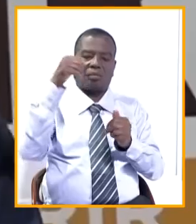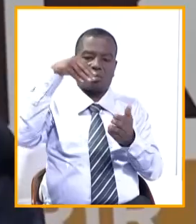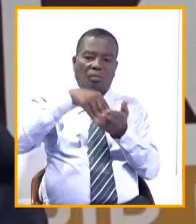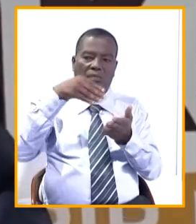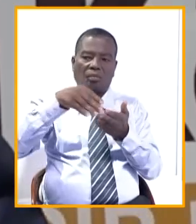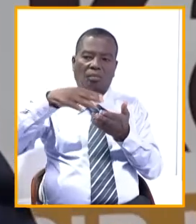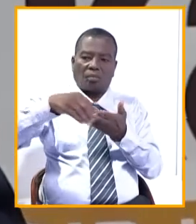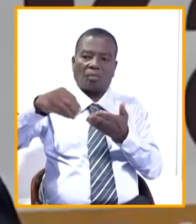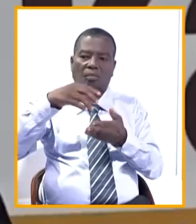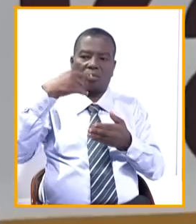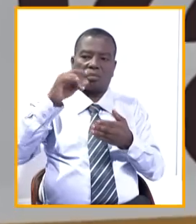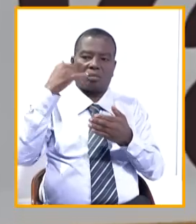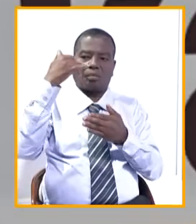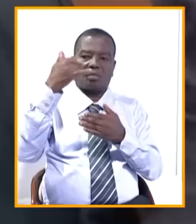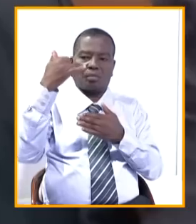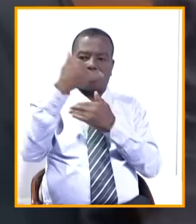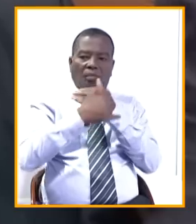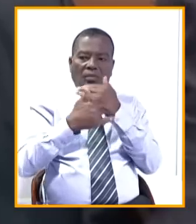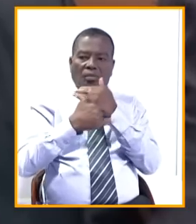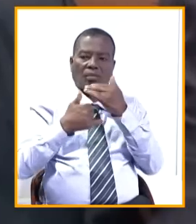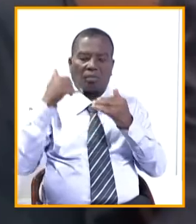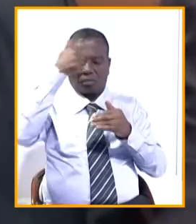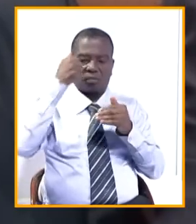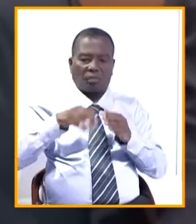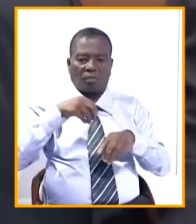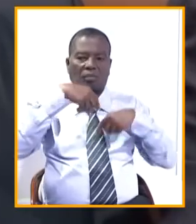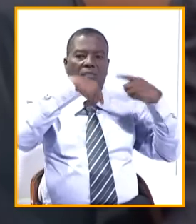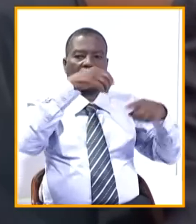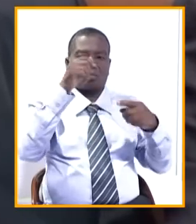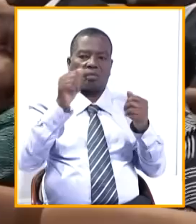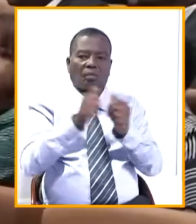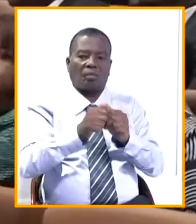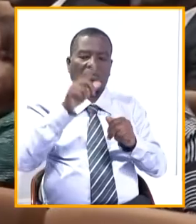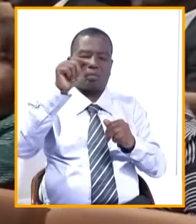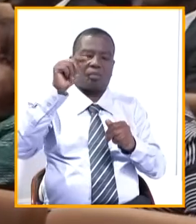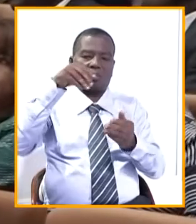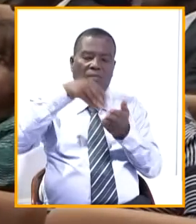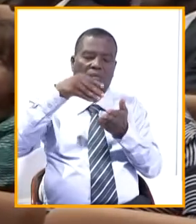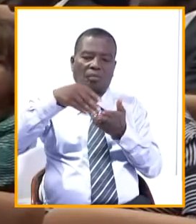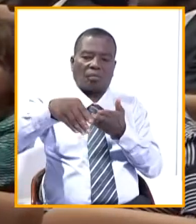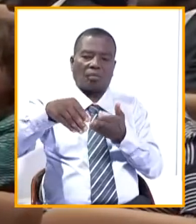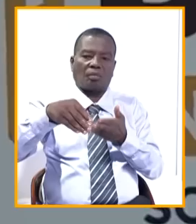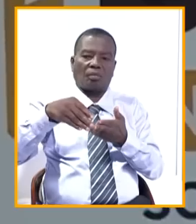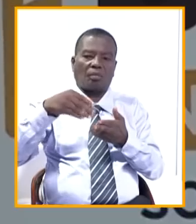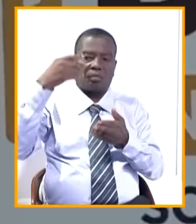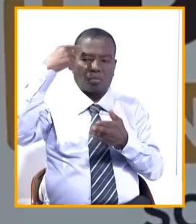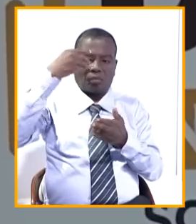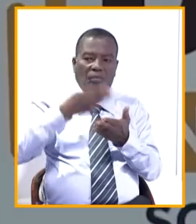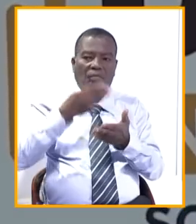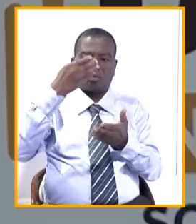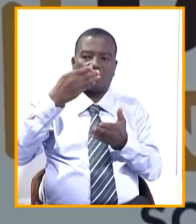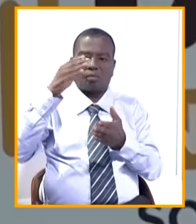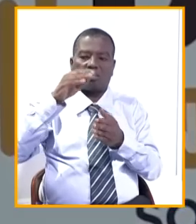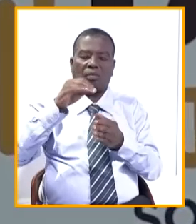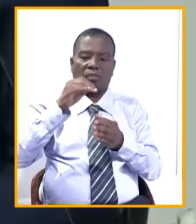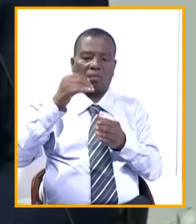BAD, les pays africains repartent avec 20 milliards de dollars supplémentaires, soit un total de 30 milliards de dollars pour financer les pactes